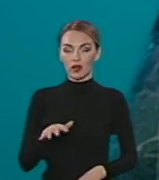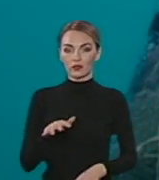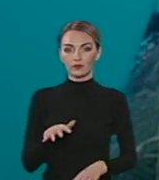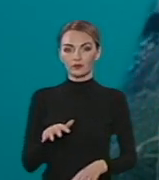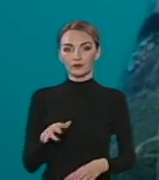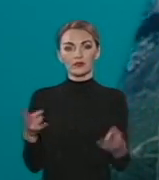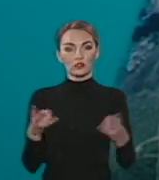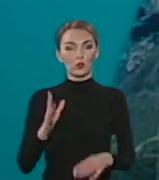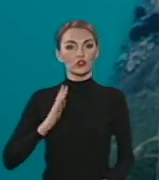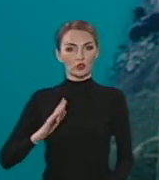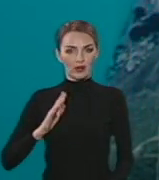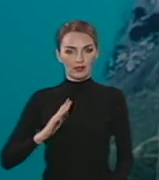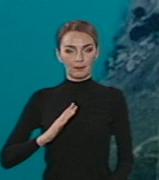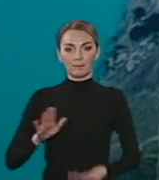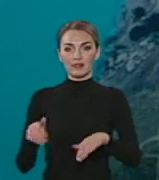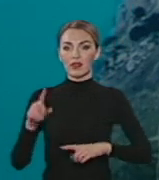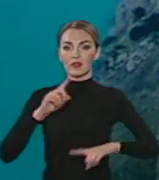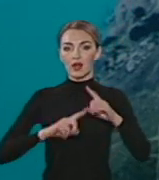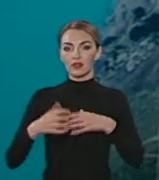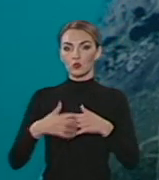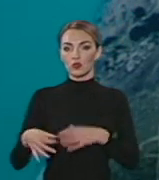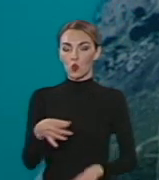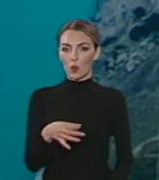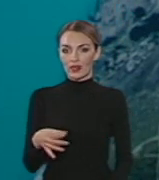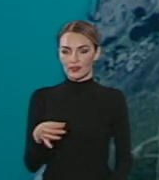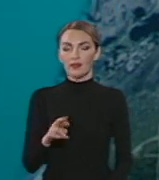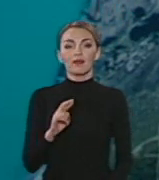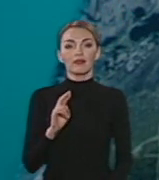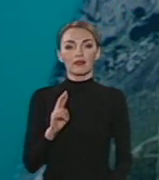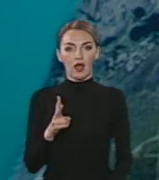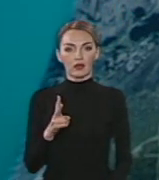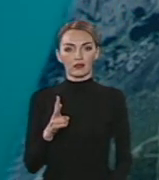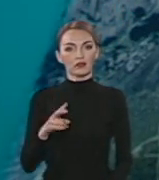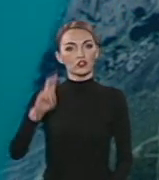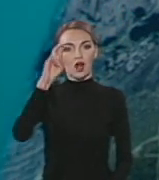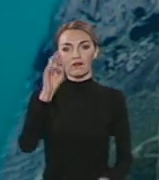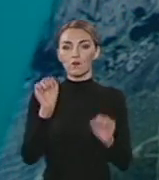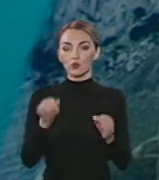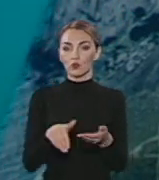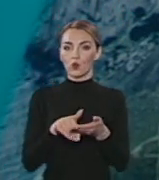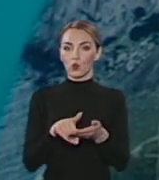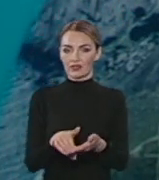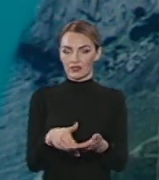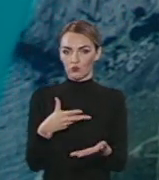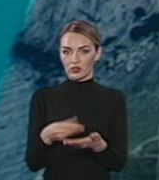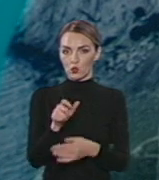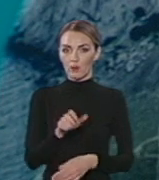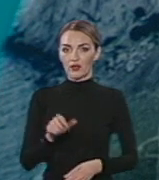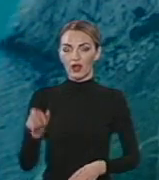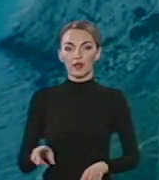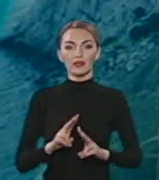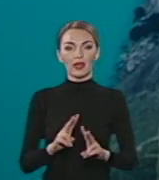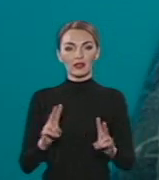слід очікувати після наради в Херсонській області, та як насправді держава може допомогти своїм громадянам,